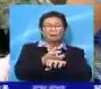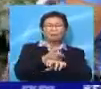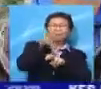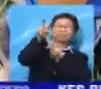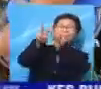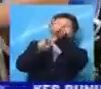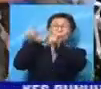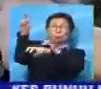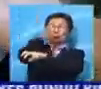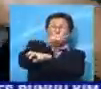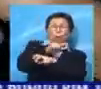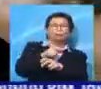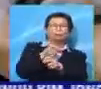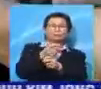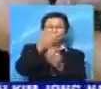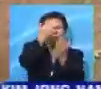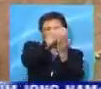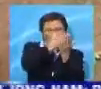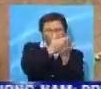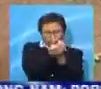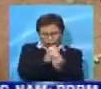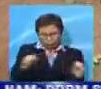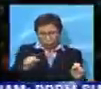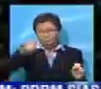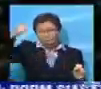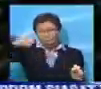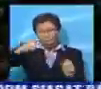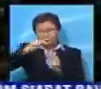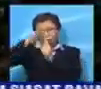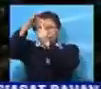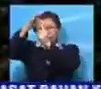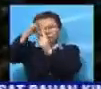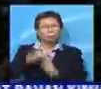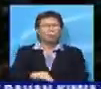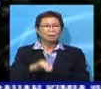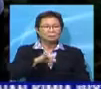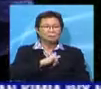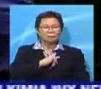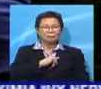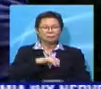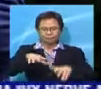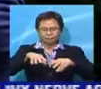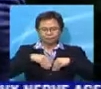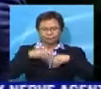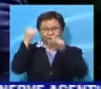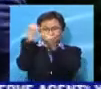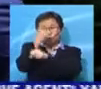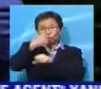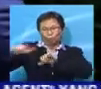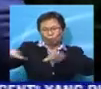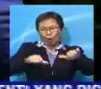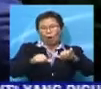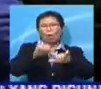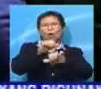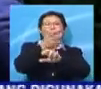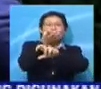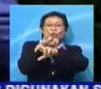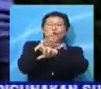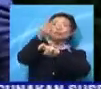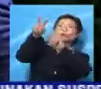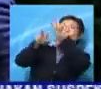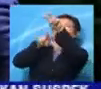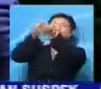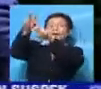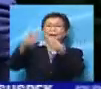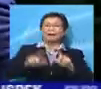ini, langkah keselamatan harus diutamakan. Saya menyahut cabaran untuk melakukan aktiviti wall climbing di Big Wall